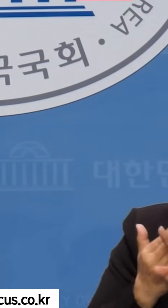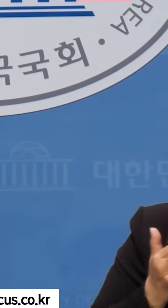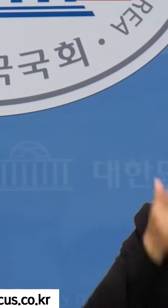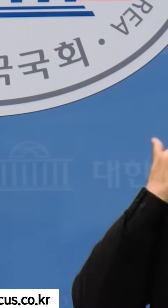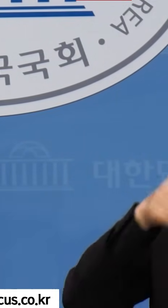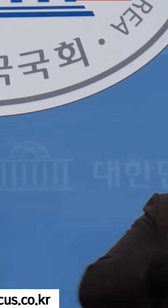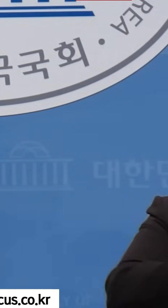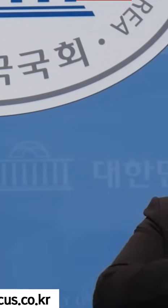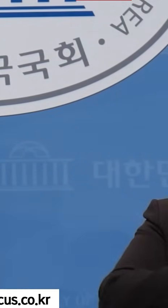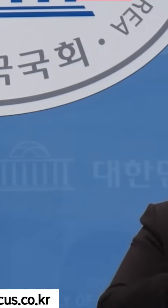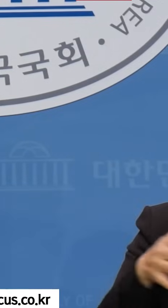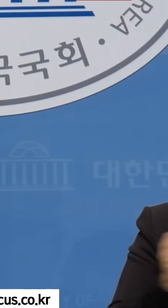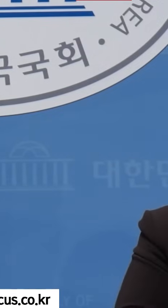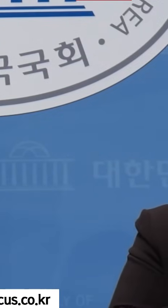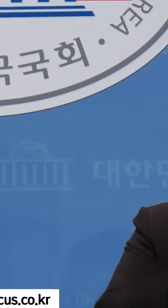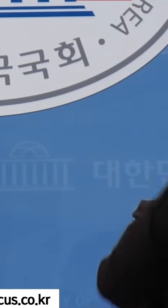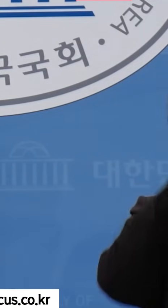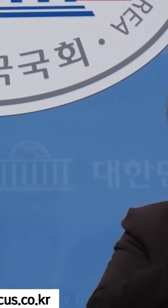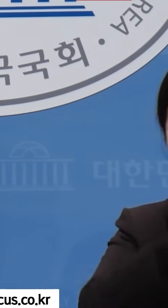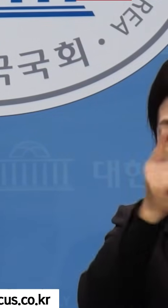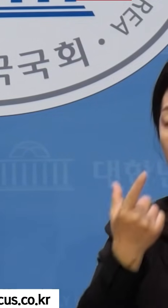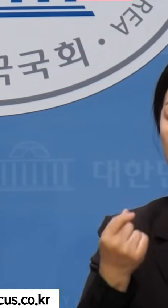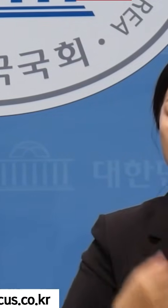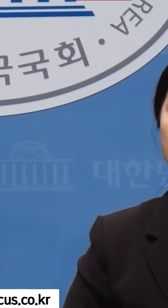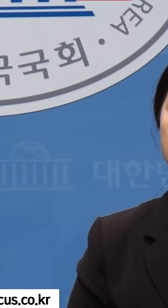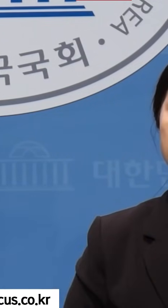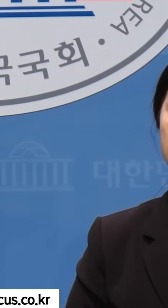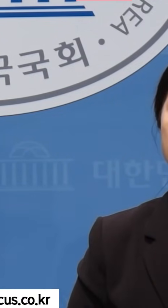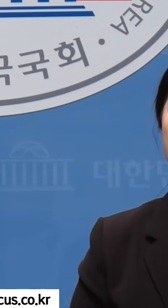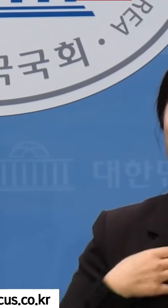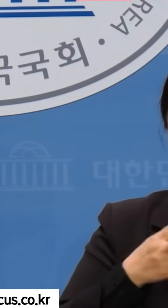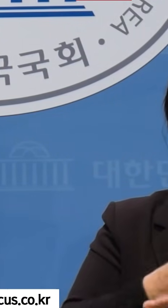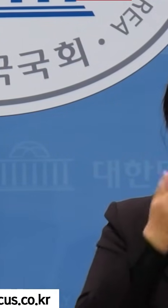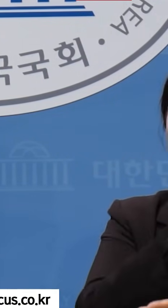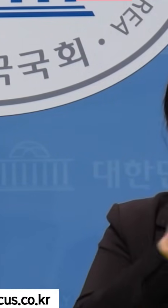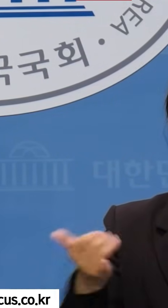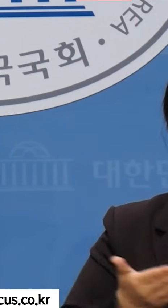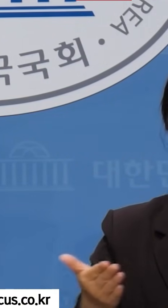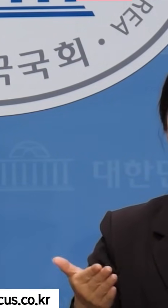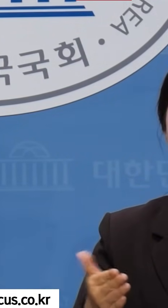그런 기소라고 생각합니다. 참고로 제가 변호사 생활을 굉장히 오래 했었는데